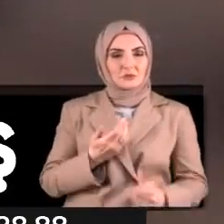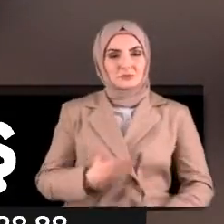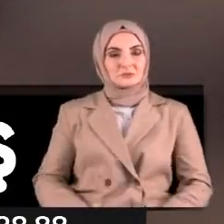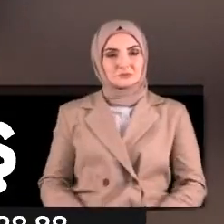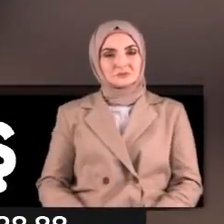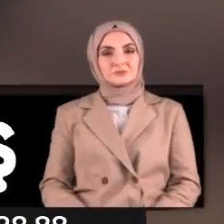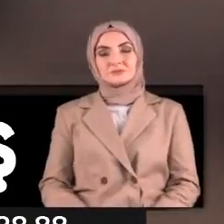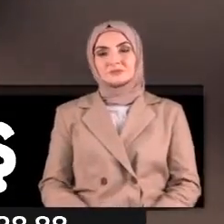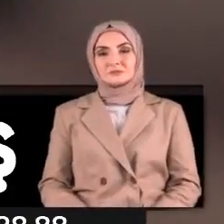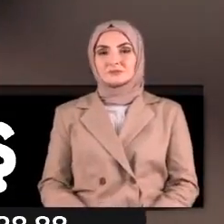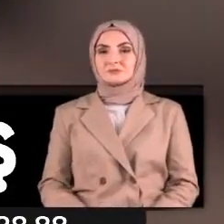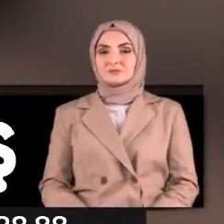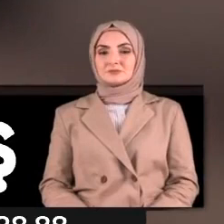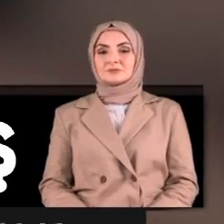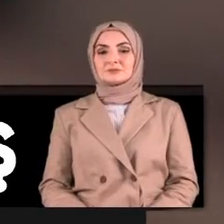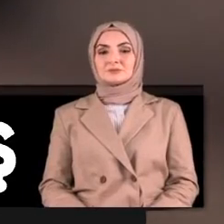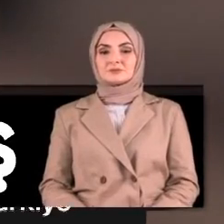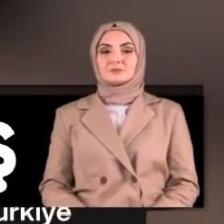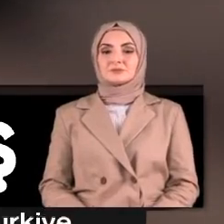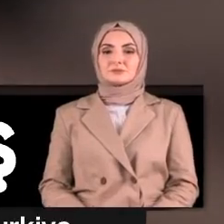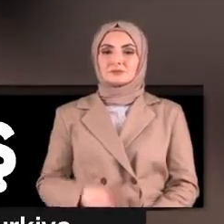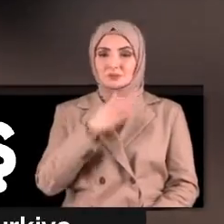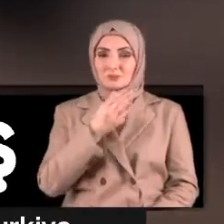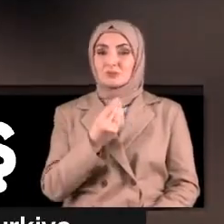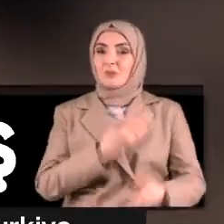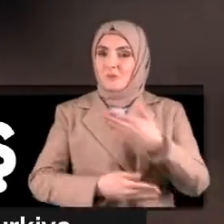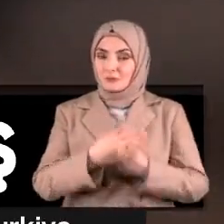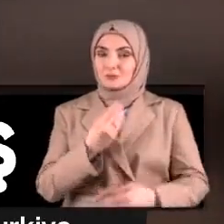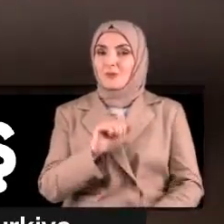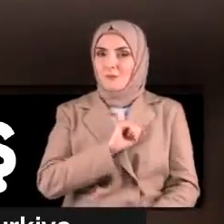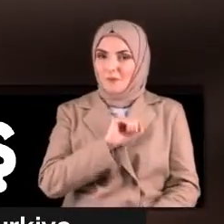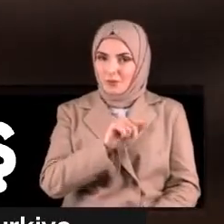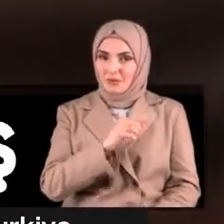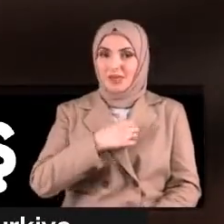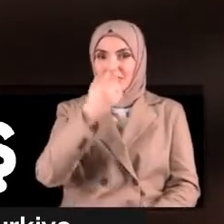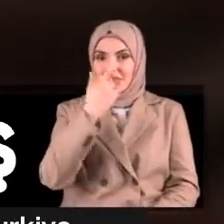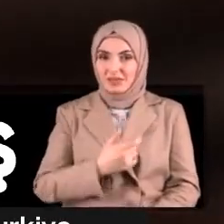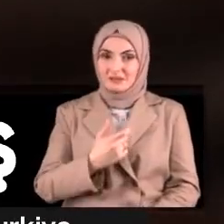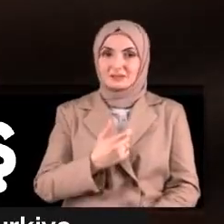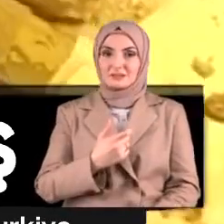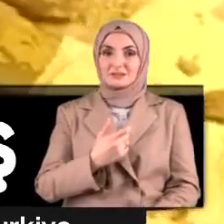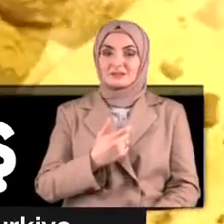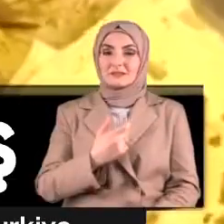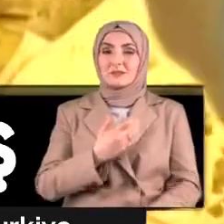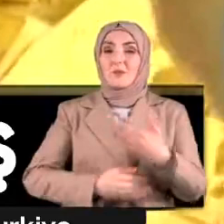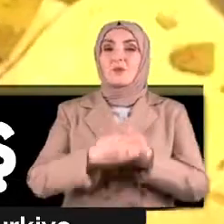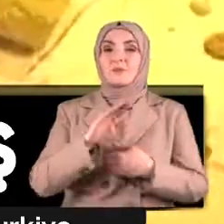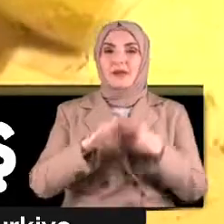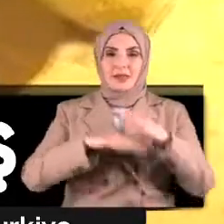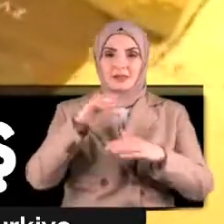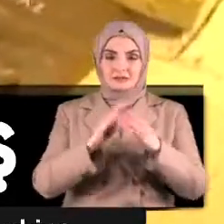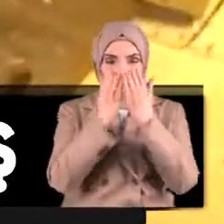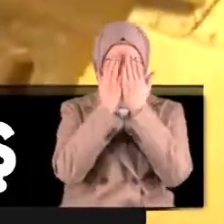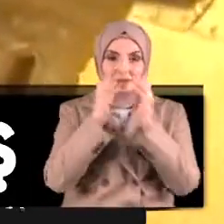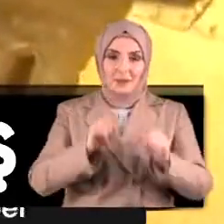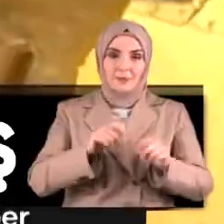kendini yorma. Biliyorum çok yoruldun, çok korktun. Ellerinle yüzünü kapat bebeğim. Buse bir yere sıkışık mı şu